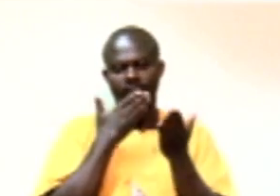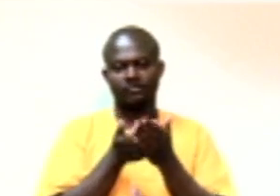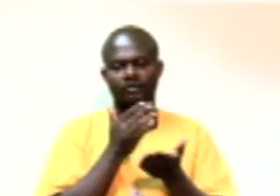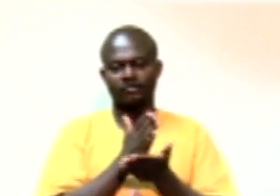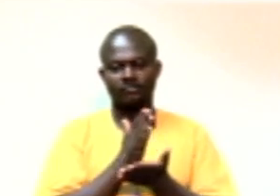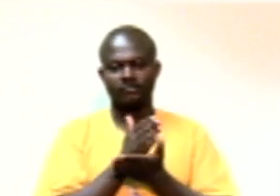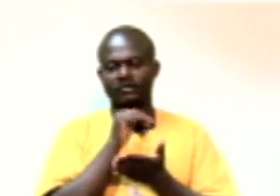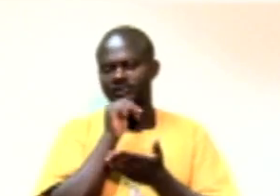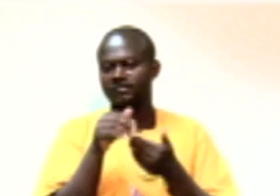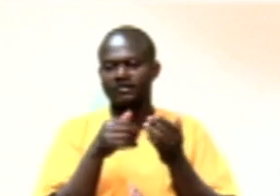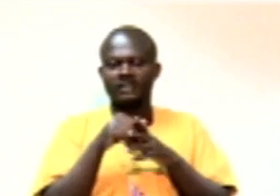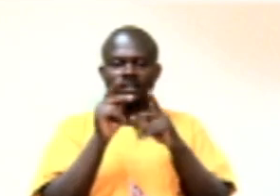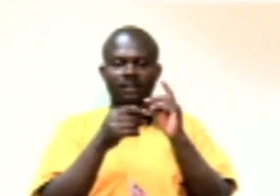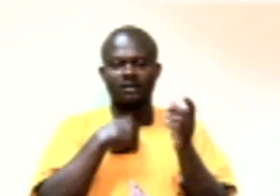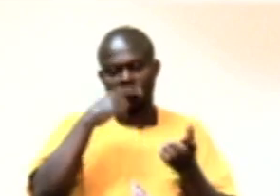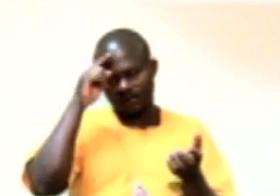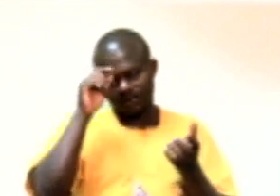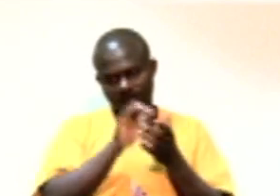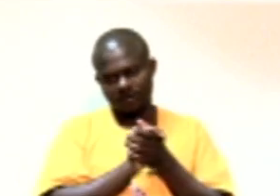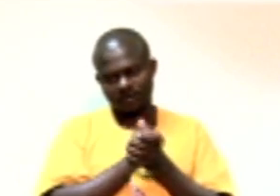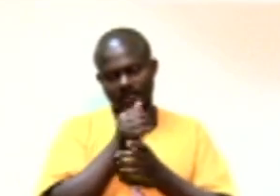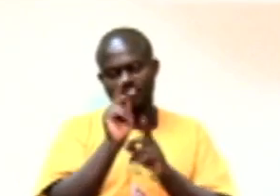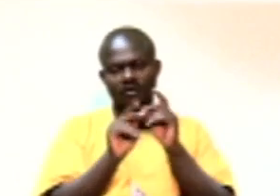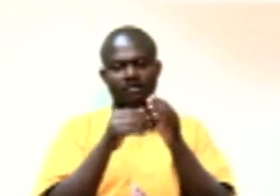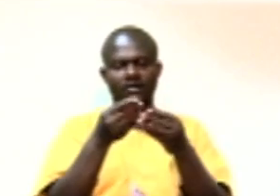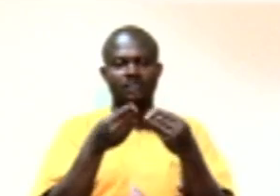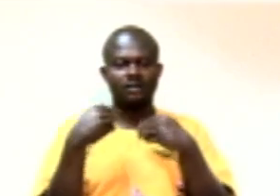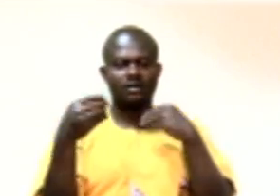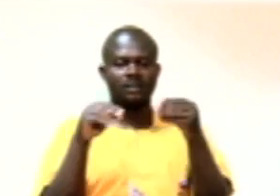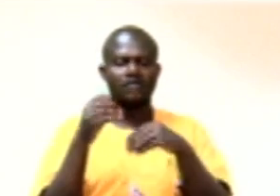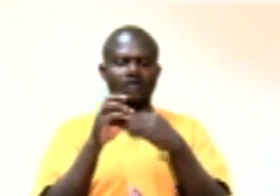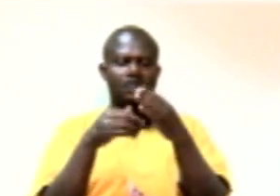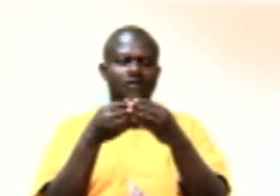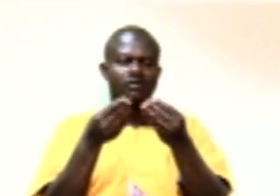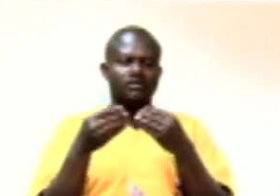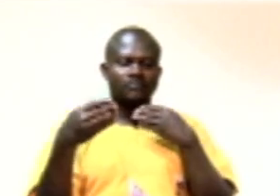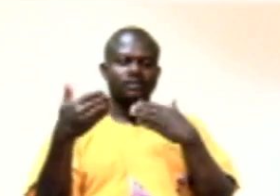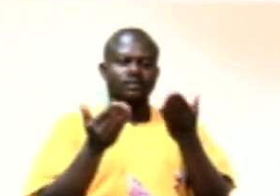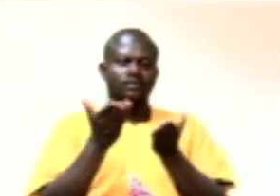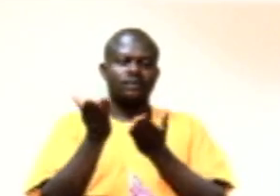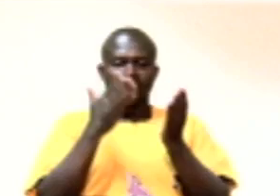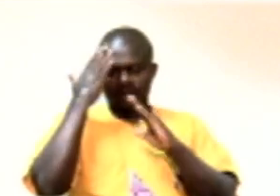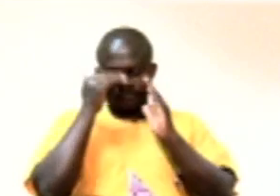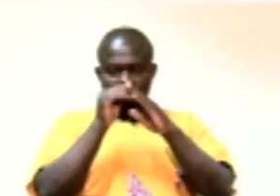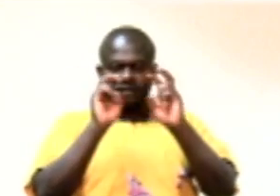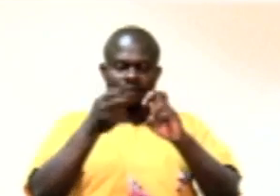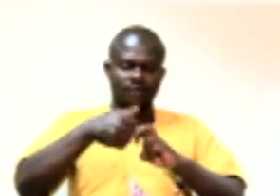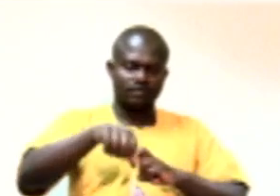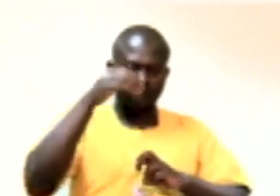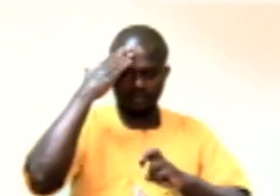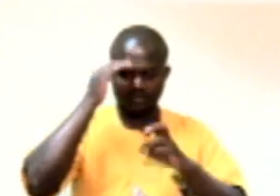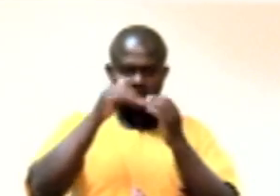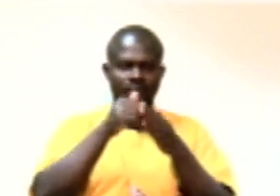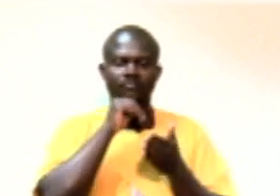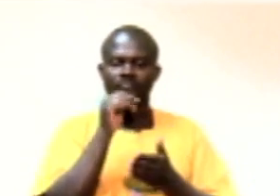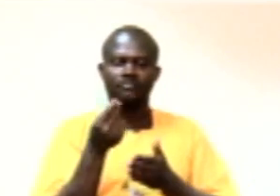Nta nubwo abantu batugiriraga icyizere bariya baduha ibikoresho cyangwa se baduha serivisi, kuko babaga bazi yuko nta mafaranga